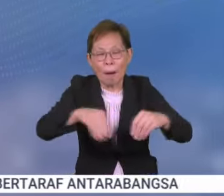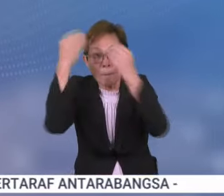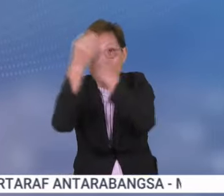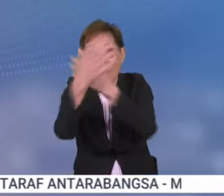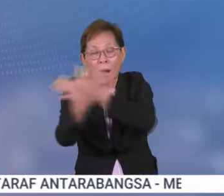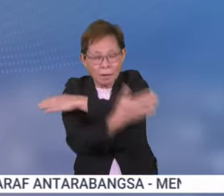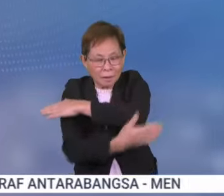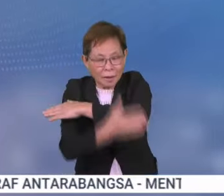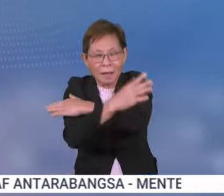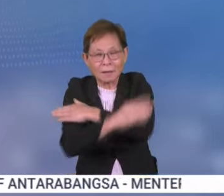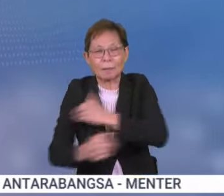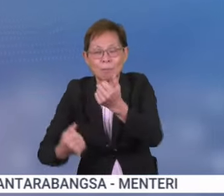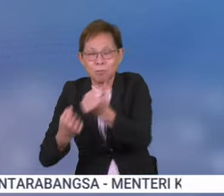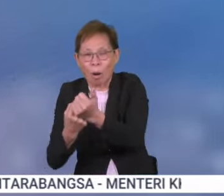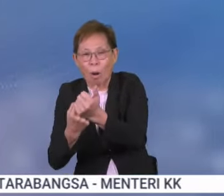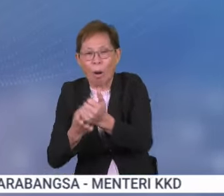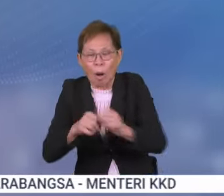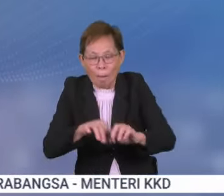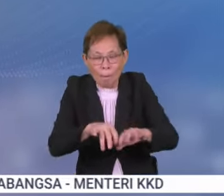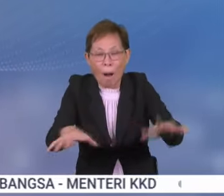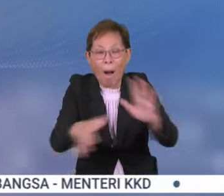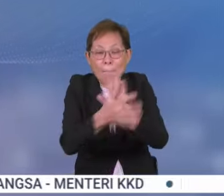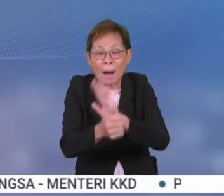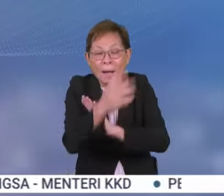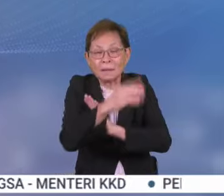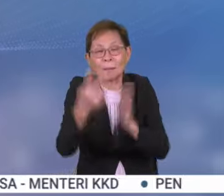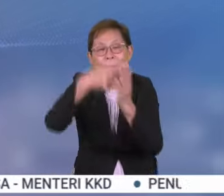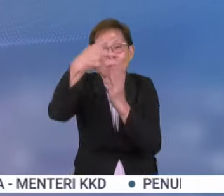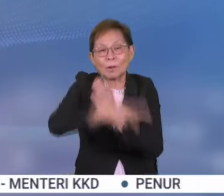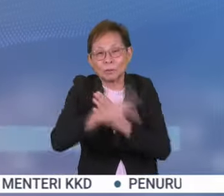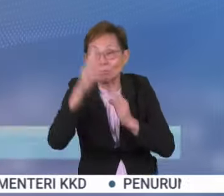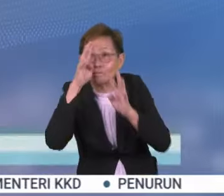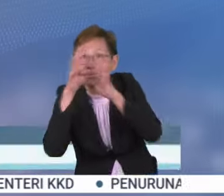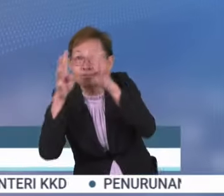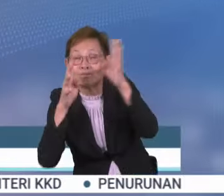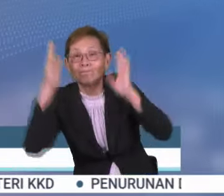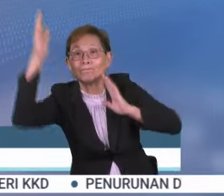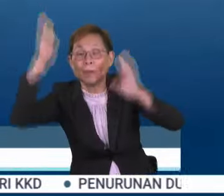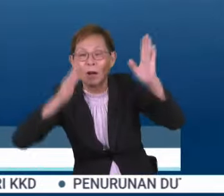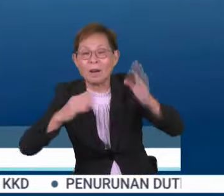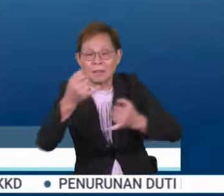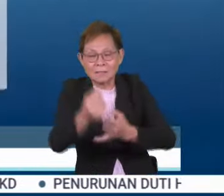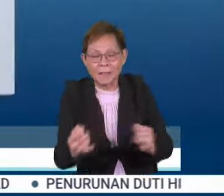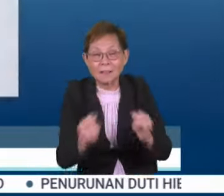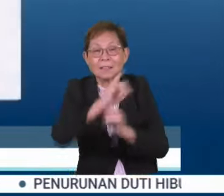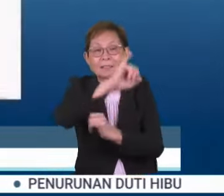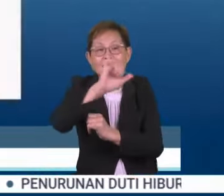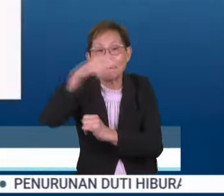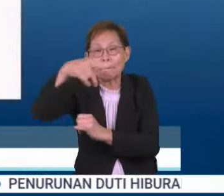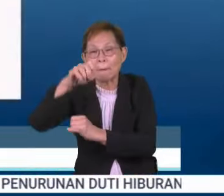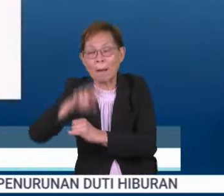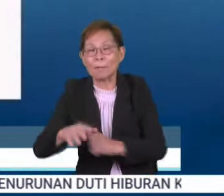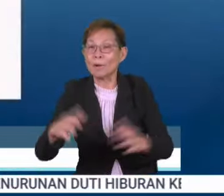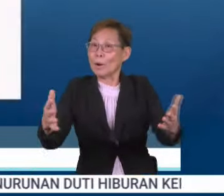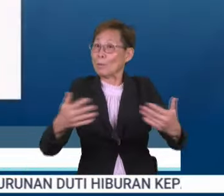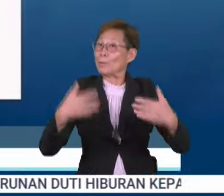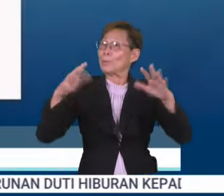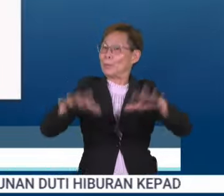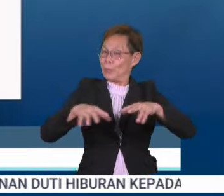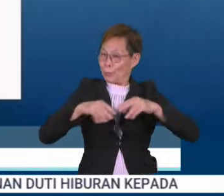kenegaraan serta menyokong perkembangan bakat juga projek kreatif tempatan jabatan penyaran mengalu-alukan peruntukan yang